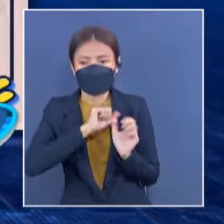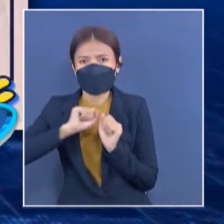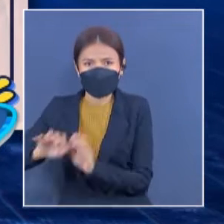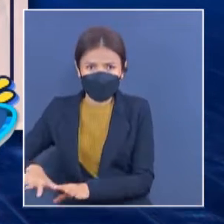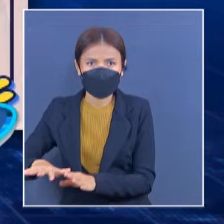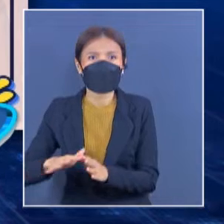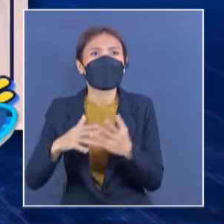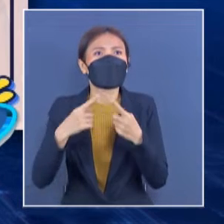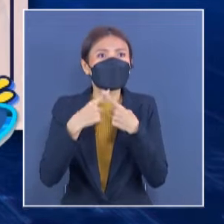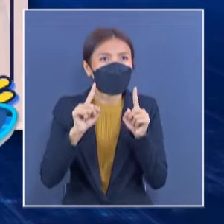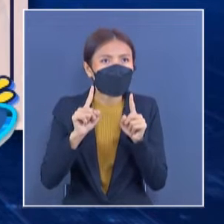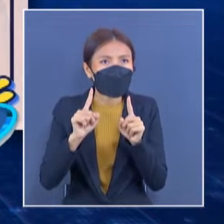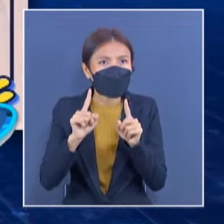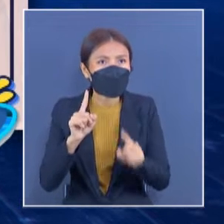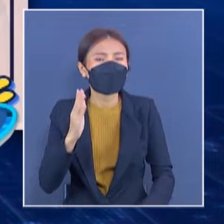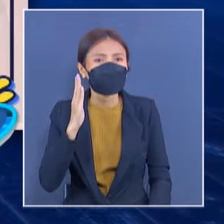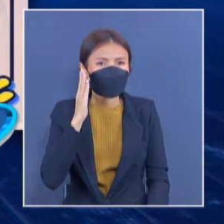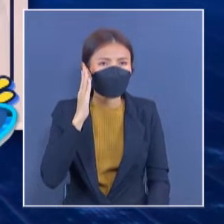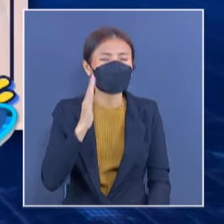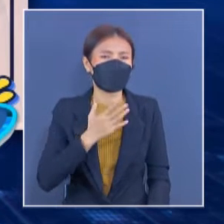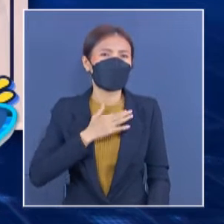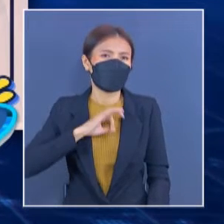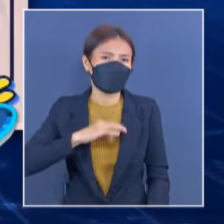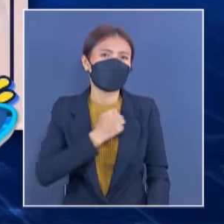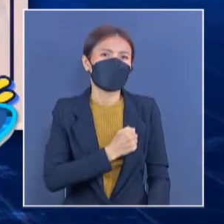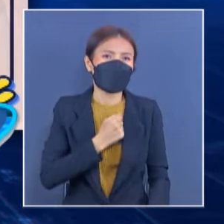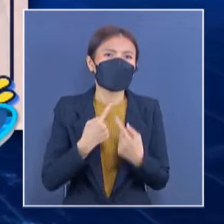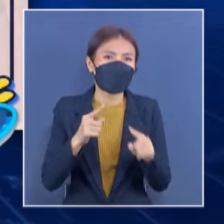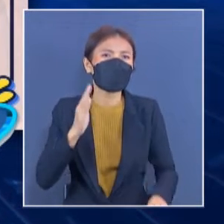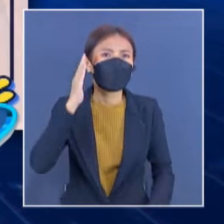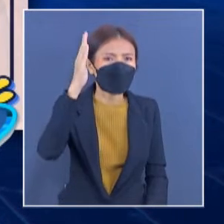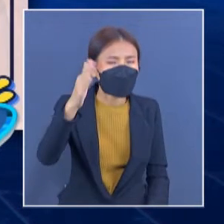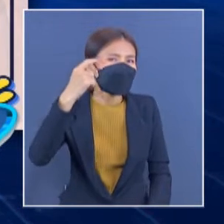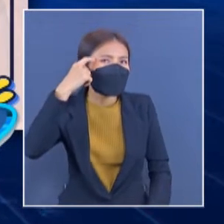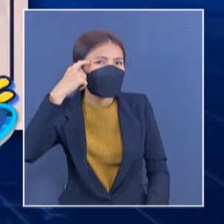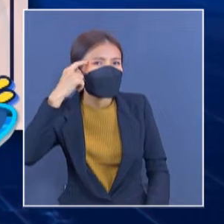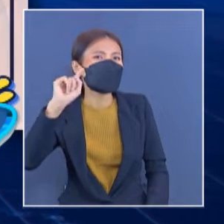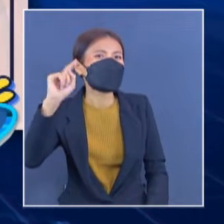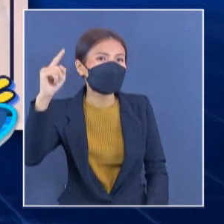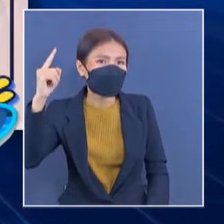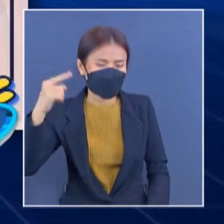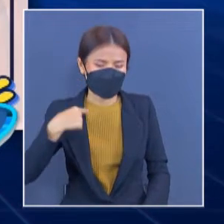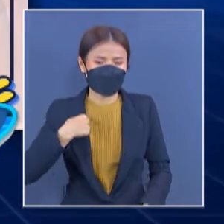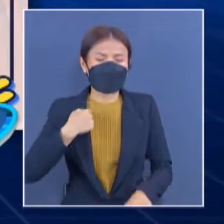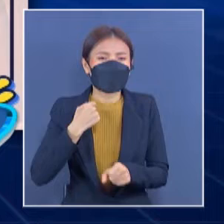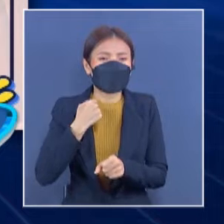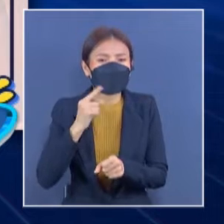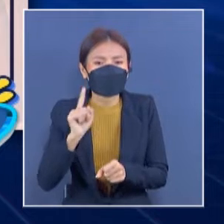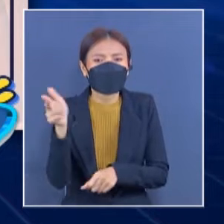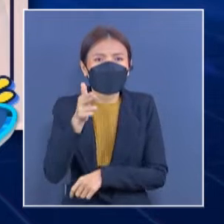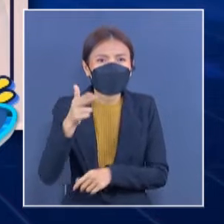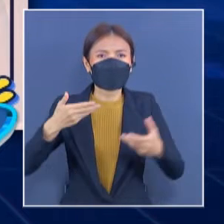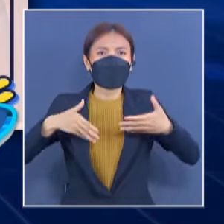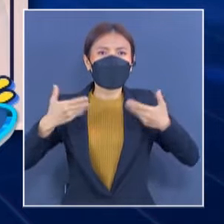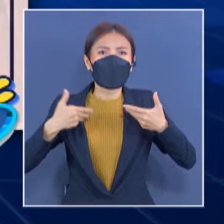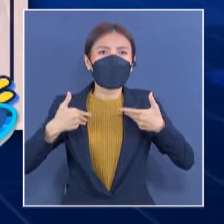าคอนเทนต์เรื่องราวดีๆเรื่องตลกที่จะสร้างรอยยิ้มให้กับทุกท่านจะไม่ทิ้งแฟนคลับไปไหน